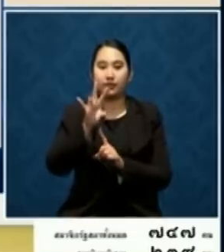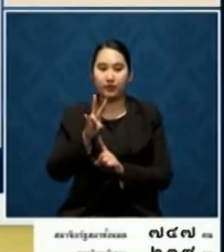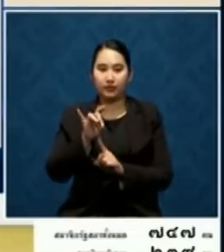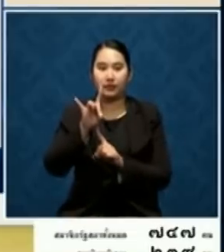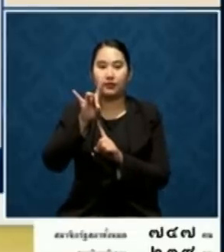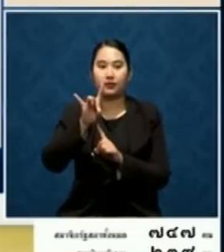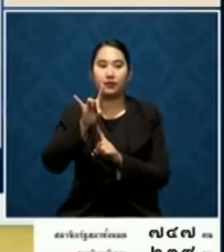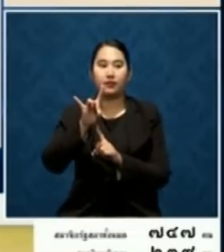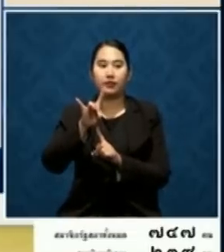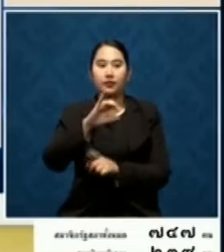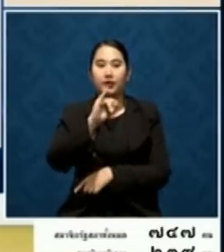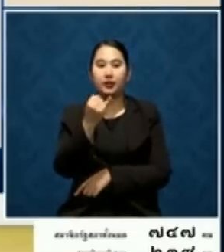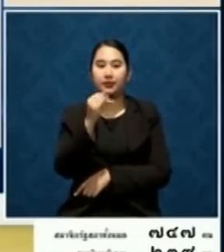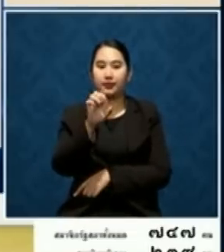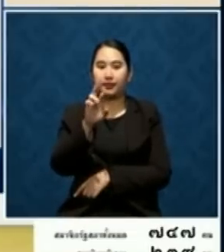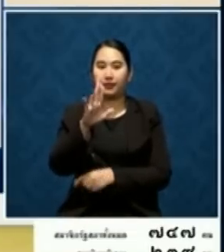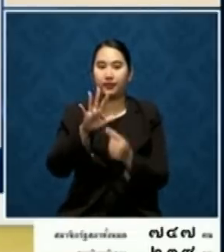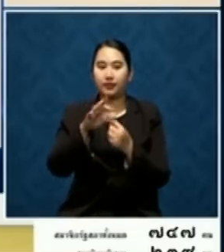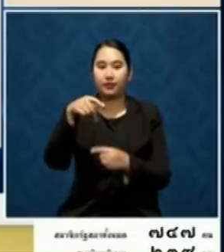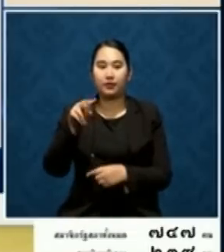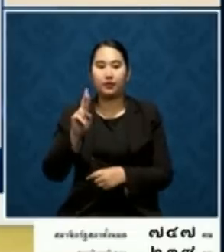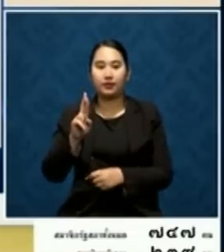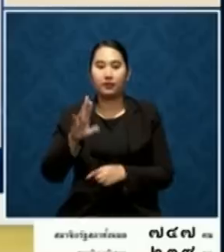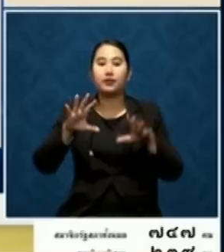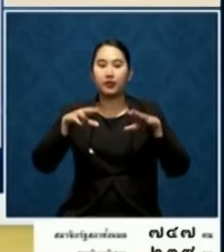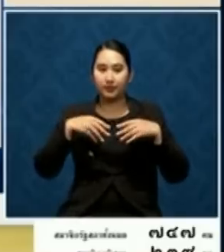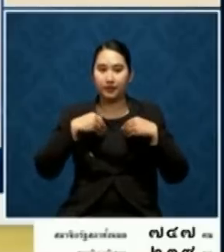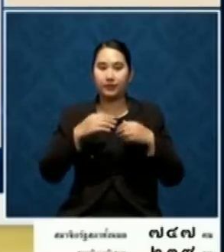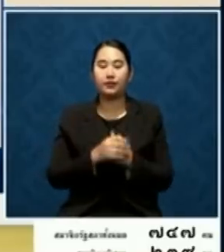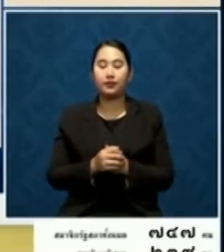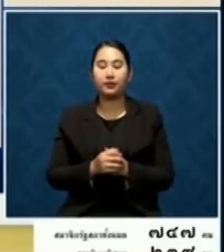78นางสาวจิราพรสินทุไพร เห็นชอบค่ะ